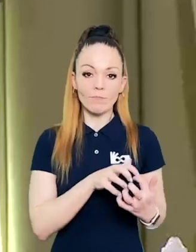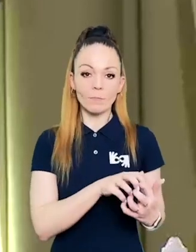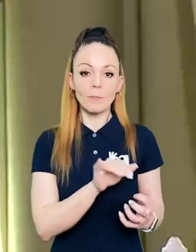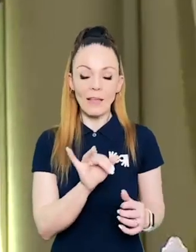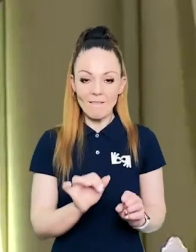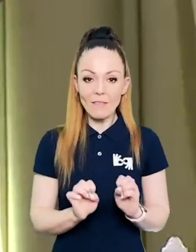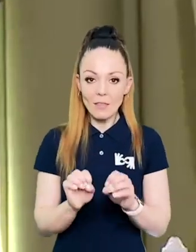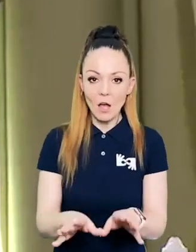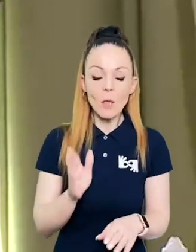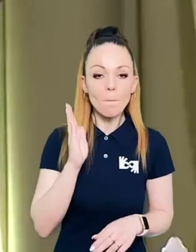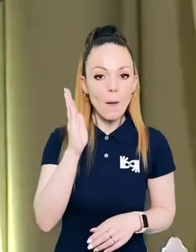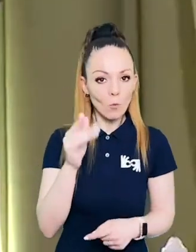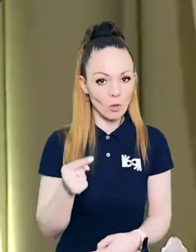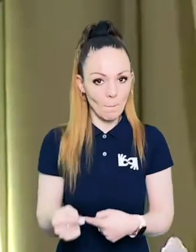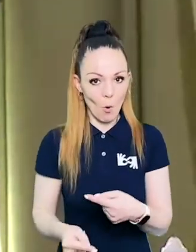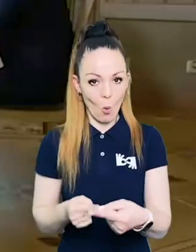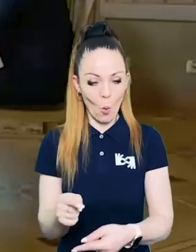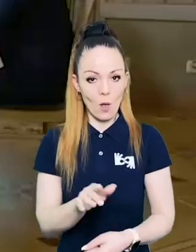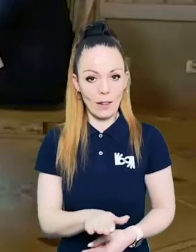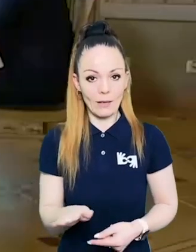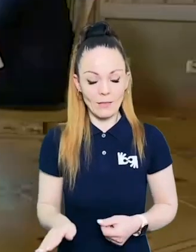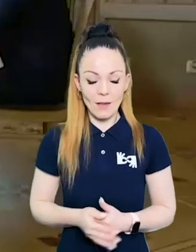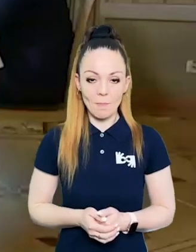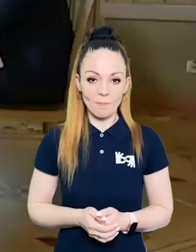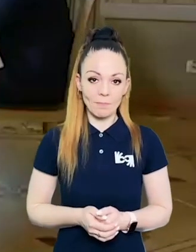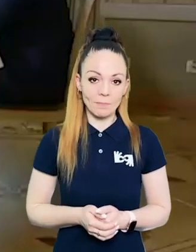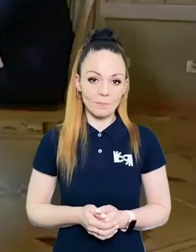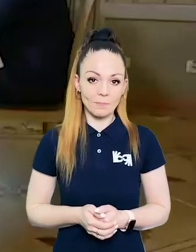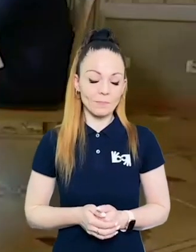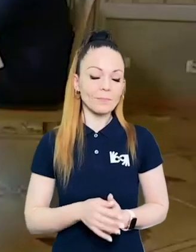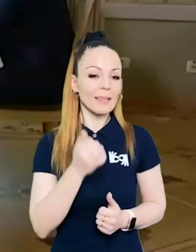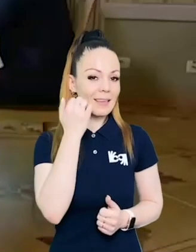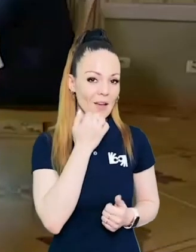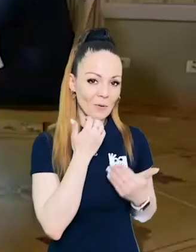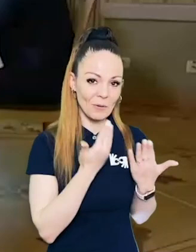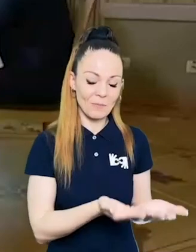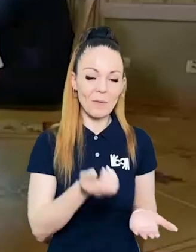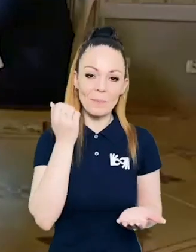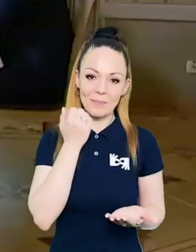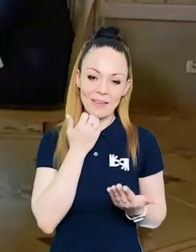і віддати майбутнім поколінням. Да.